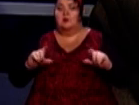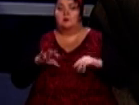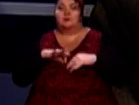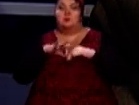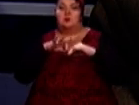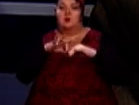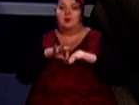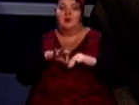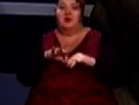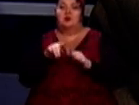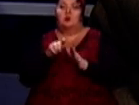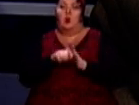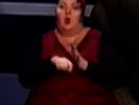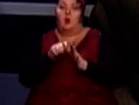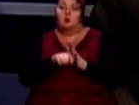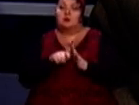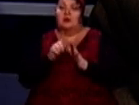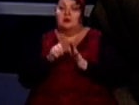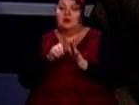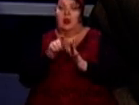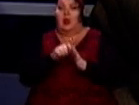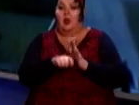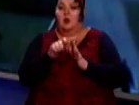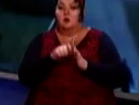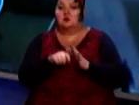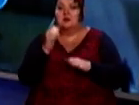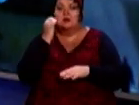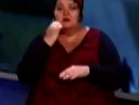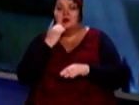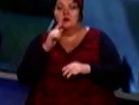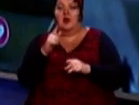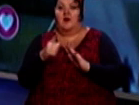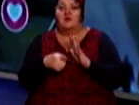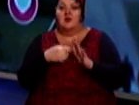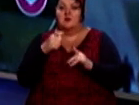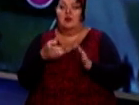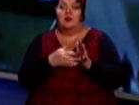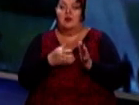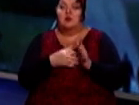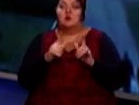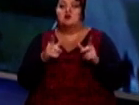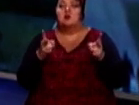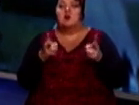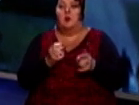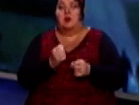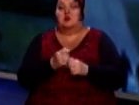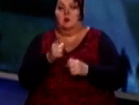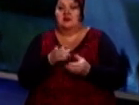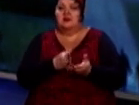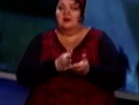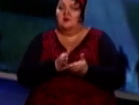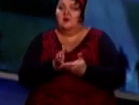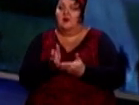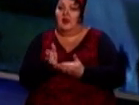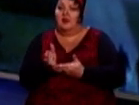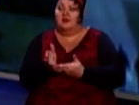Проведено аудити. І завдяки цим аудитам виявлені ті недоліки, що треба зробити саме в цій сфері.